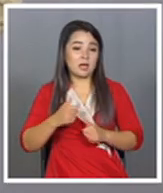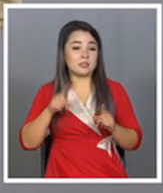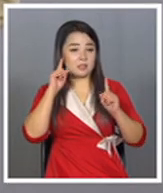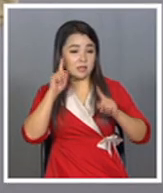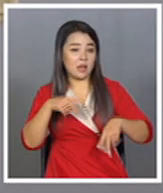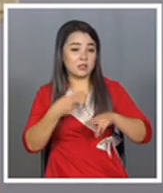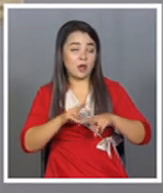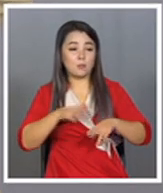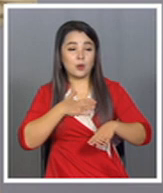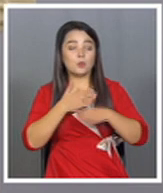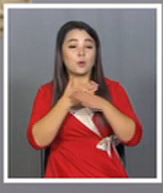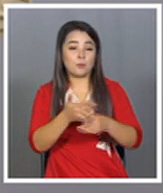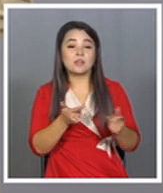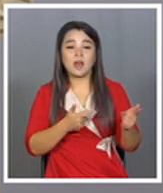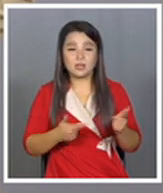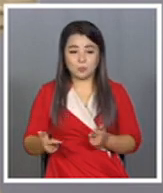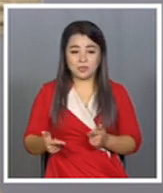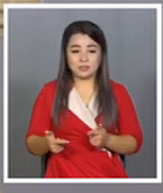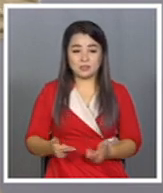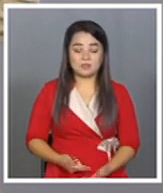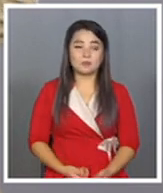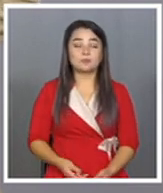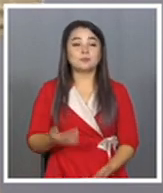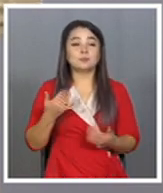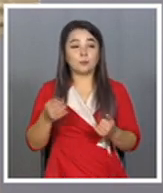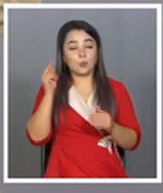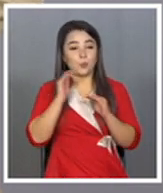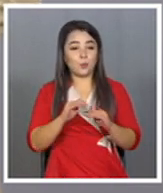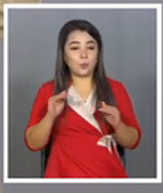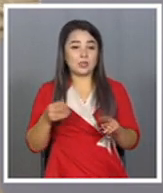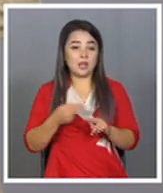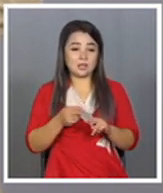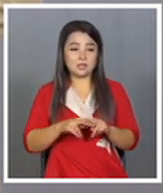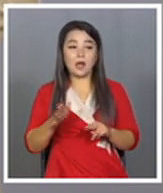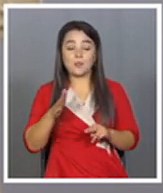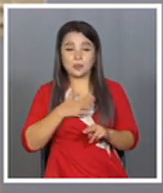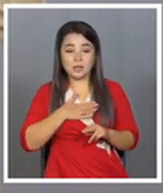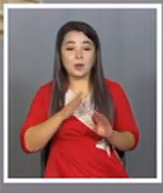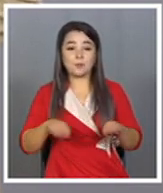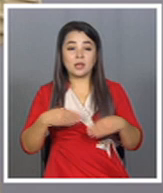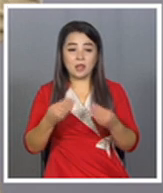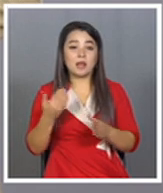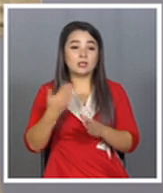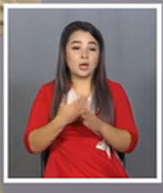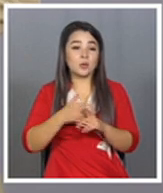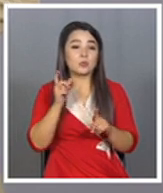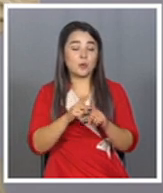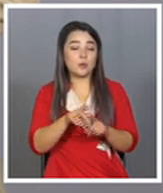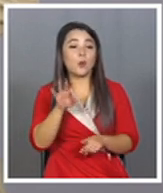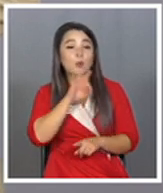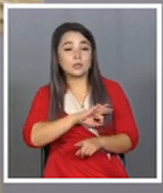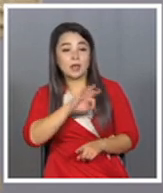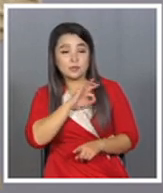Мен көмектесуге дайынмын. Оқушылар, міне біз берілген тірек сөздерді қолдана